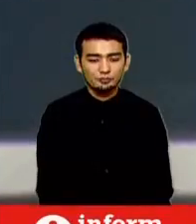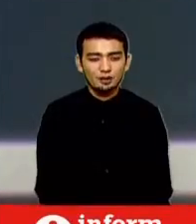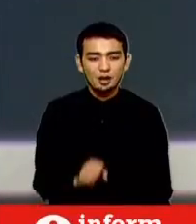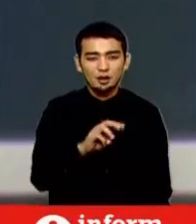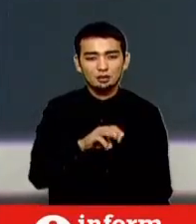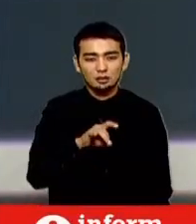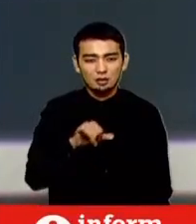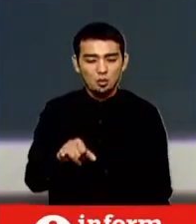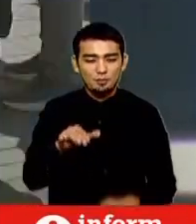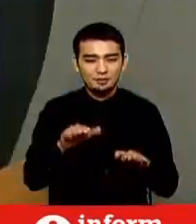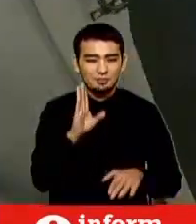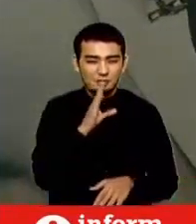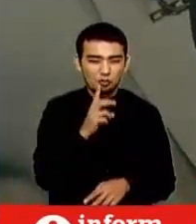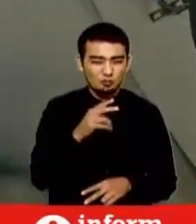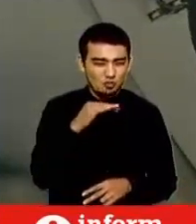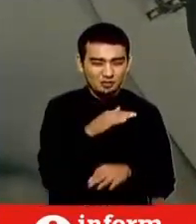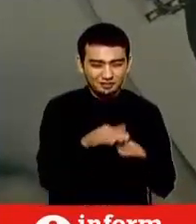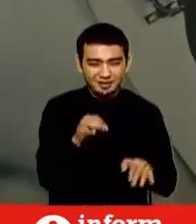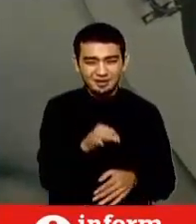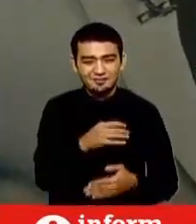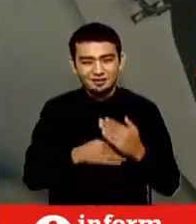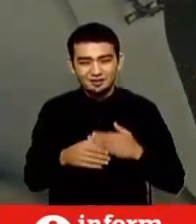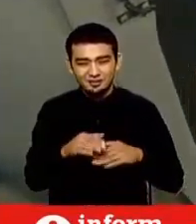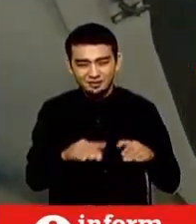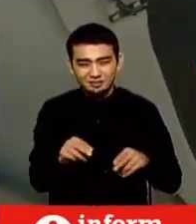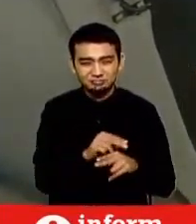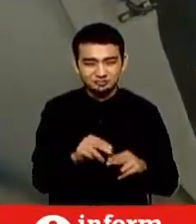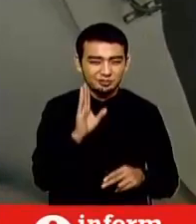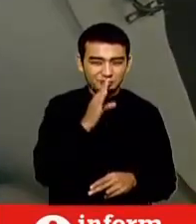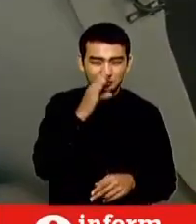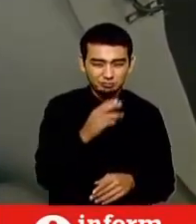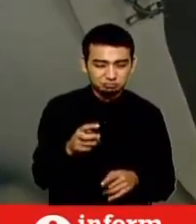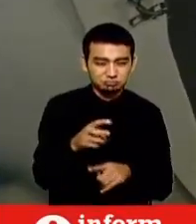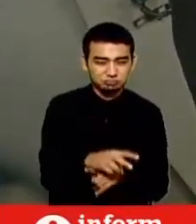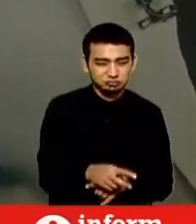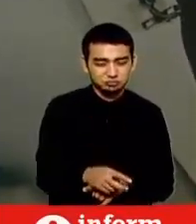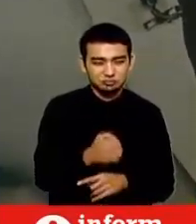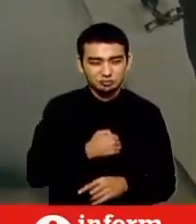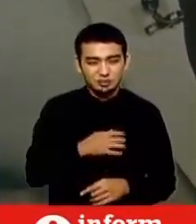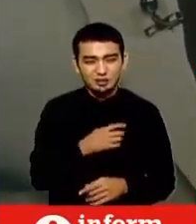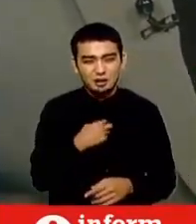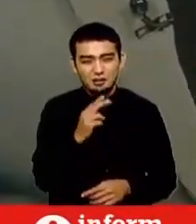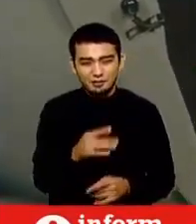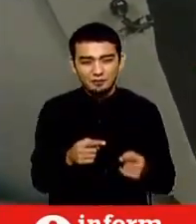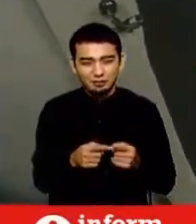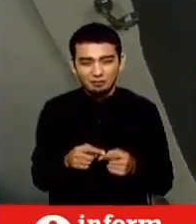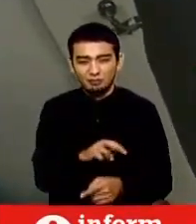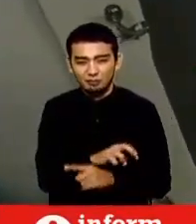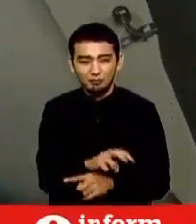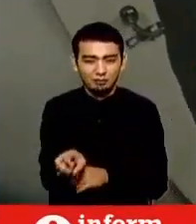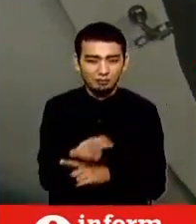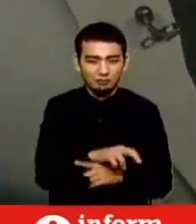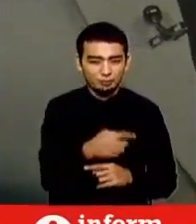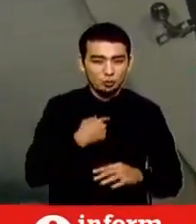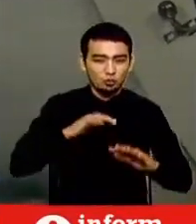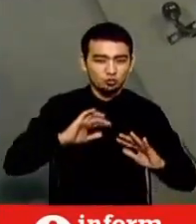Атырауда көп балалы және мүмкіндігі шектеулі бала тәрбиелеп отырған аналар жиналды. Пәтерден пәтерге көшуден шаршадық деген олар